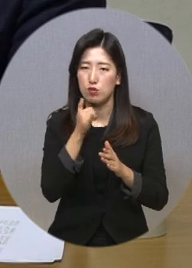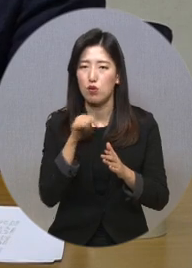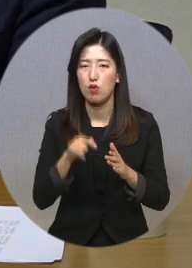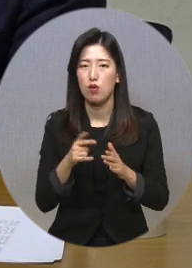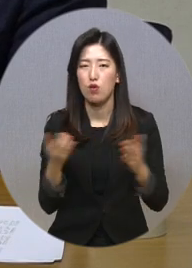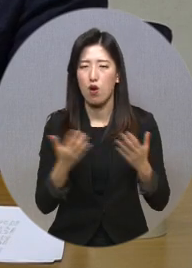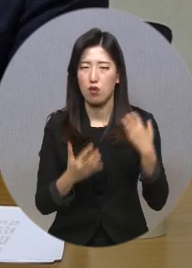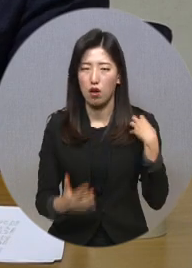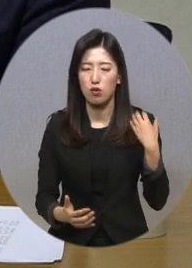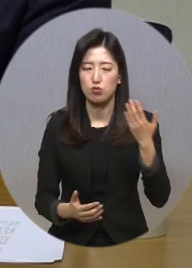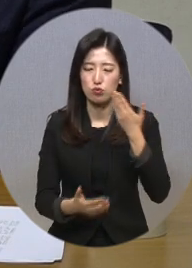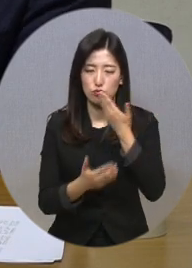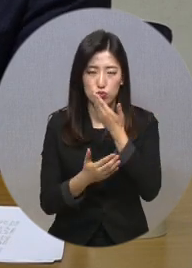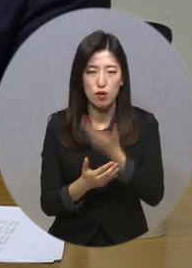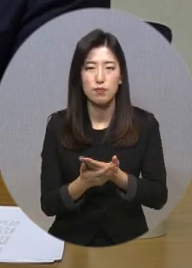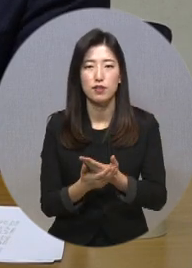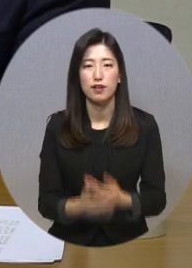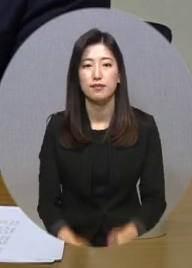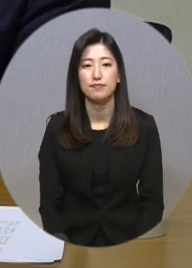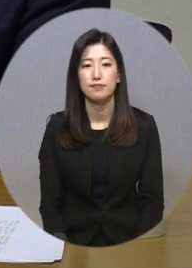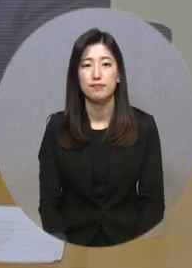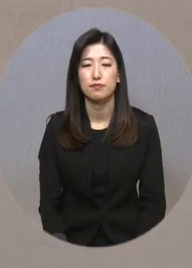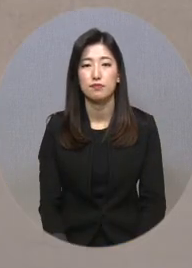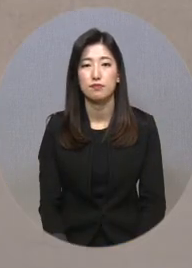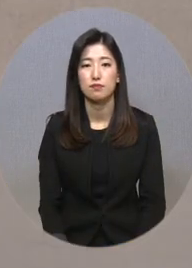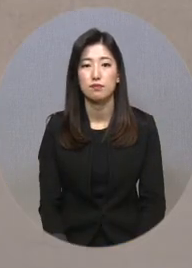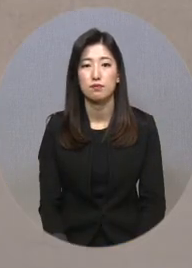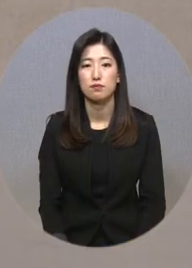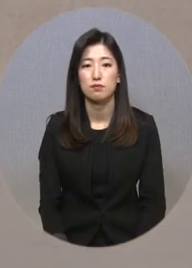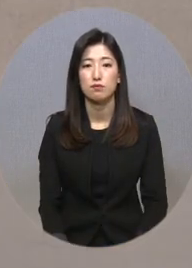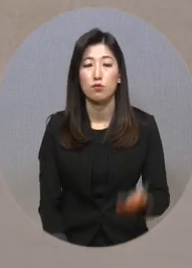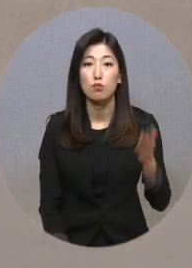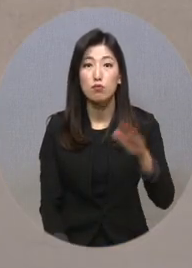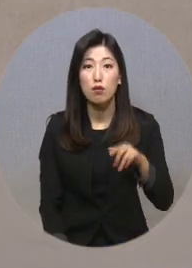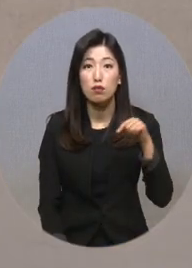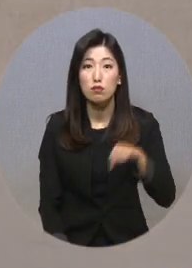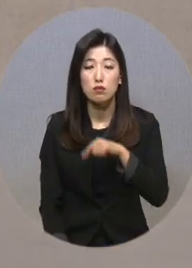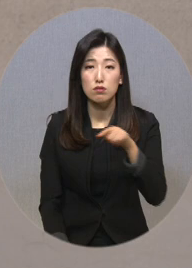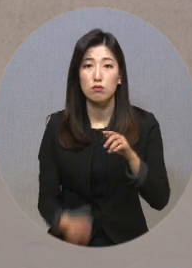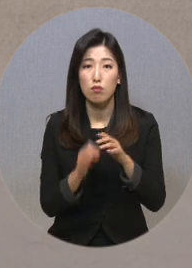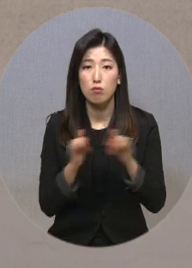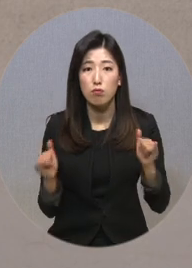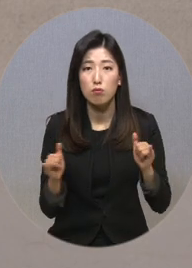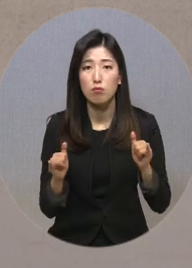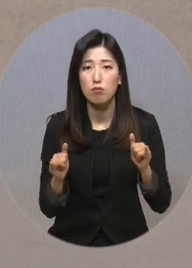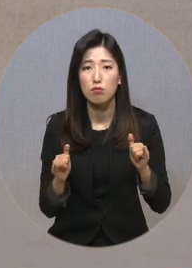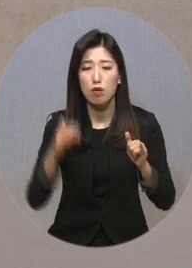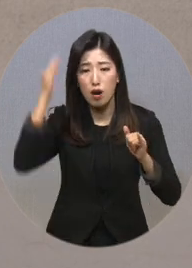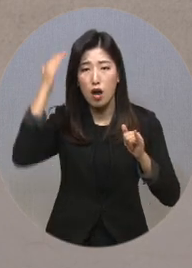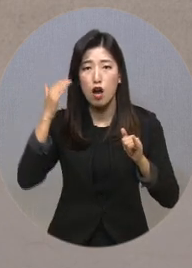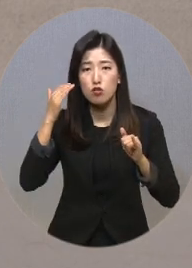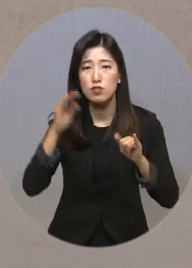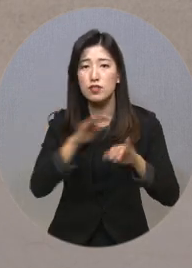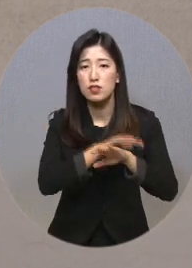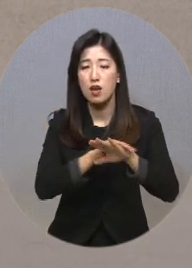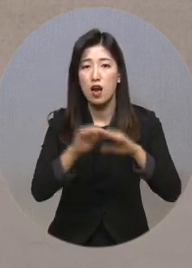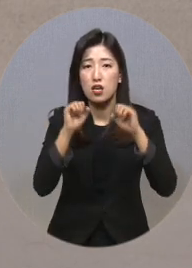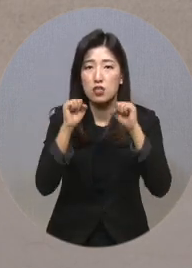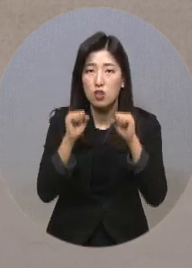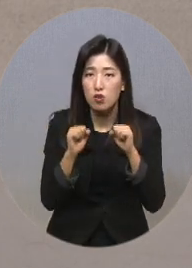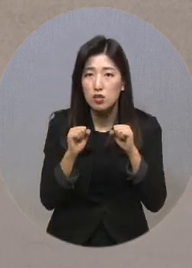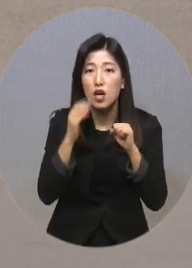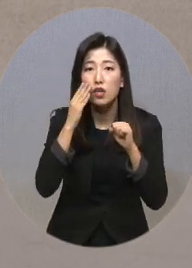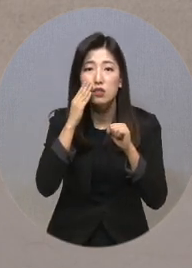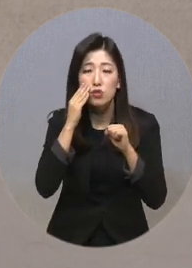생각하고 있습니다. 그런데 이들이 남한에서 제대로 정착하는 데는 많은 어려움을 겪고